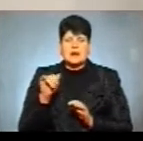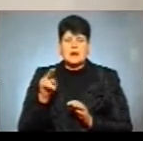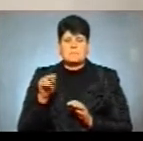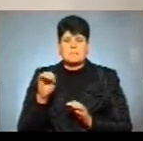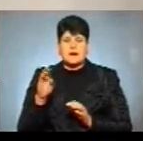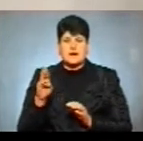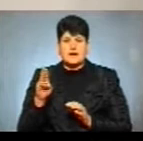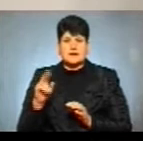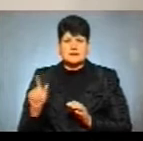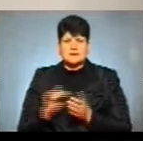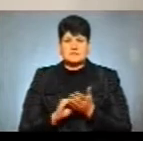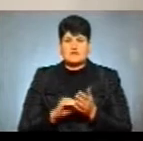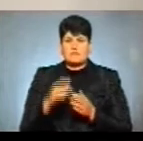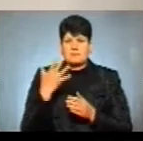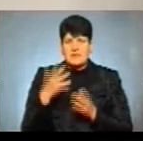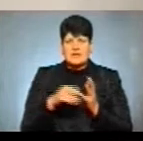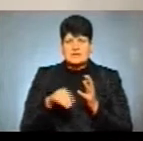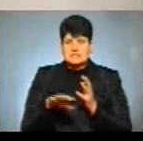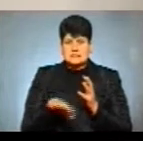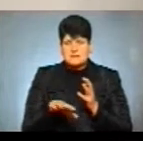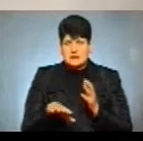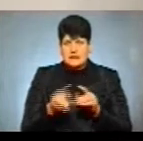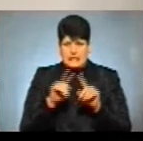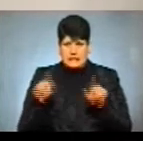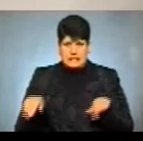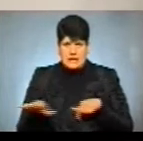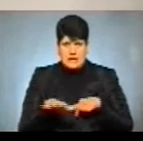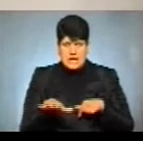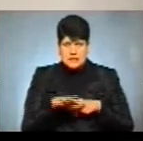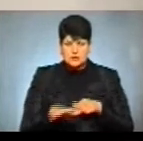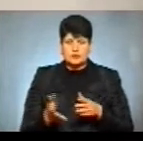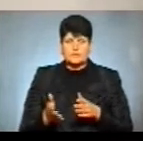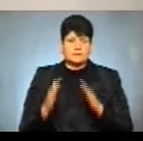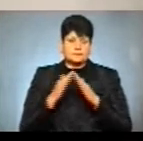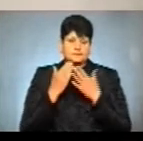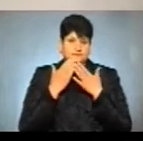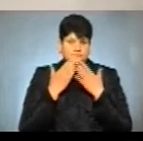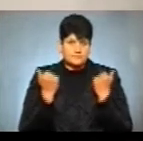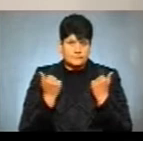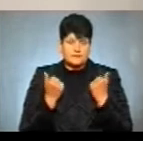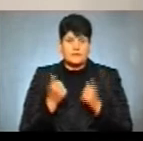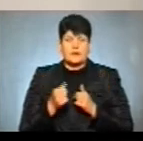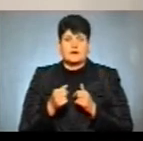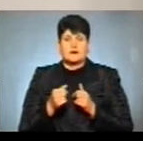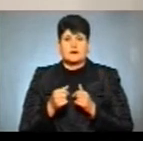з Батьківщини задекларував 5 земельних ділянок, але ніякої нерухомості. Сергій Коцемір – 2 земельних ділянки, але без нерухомості.